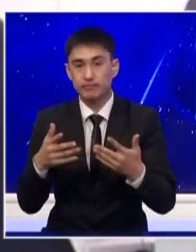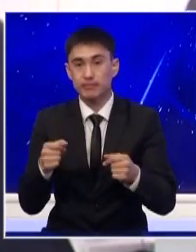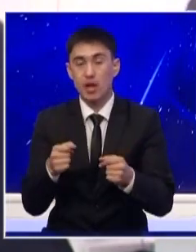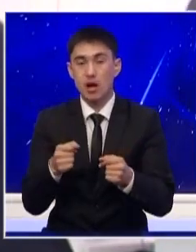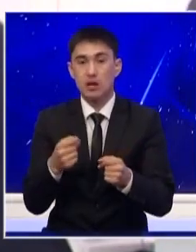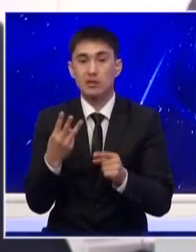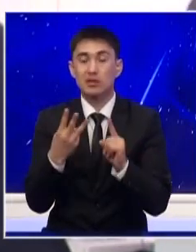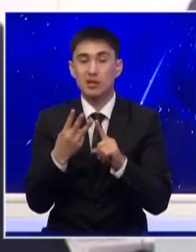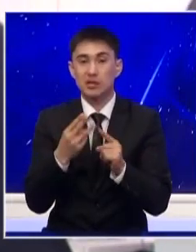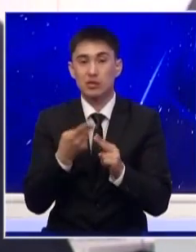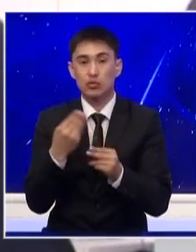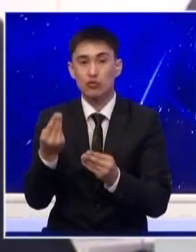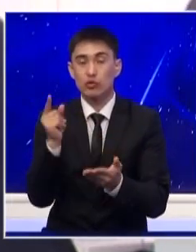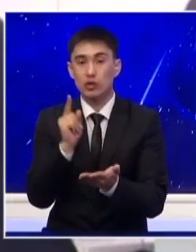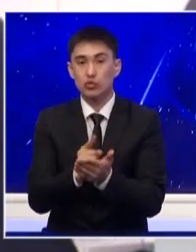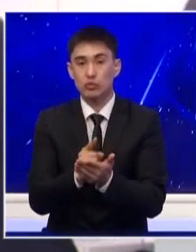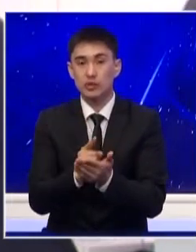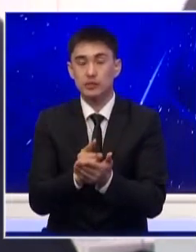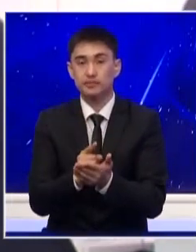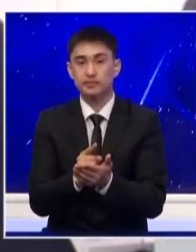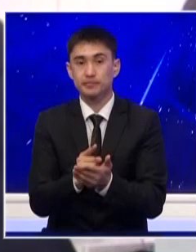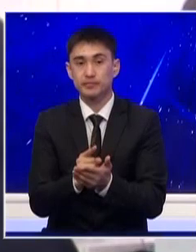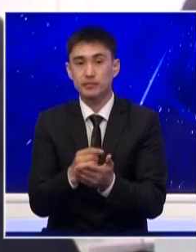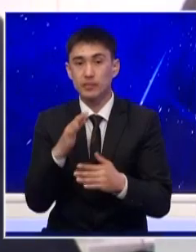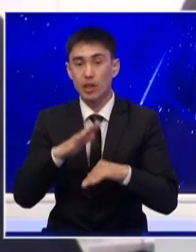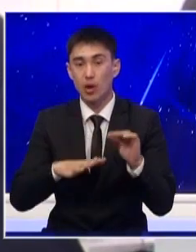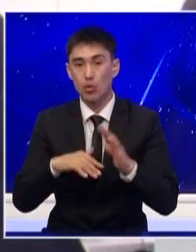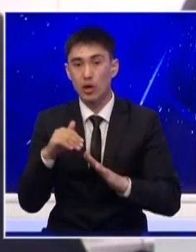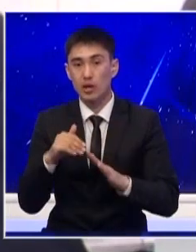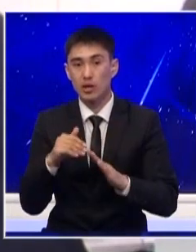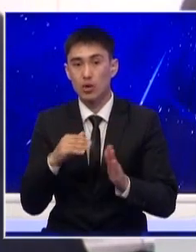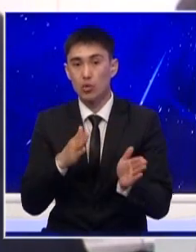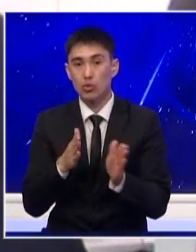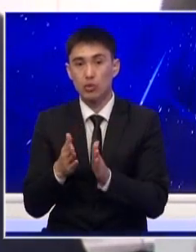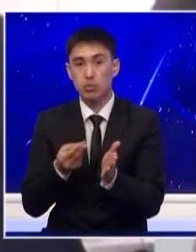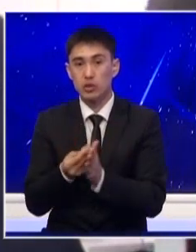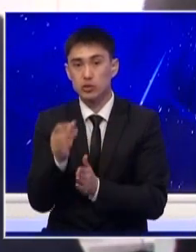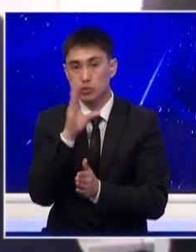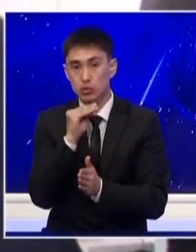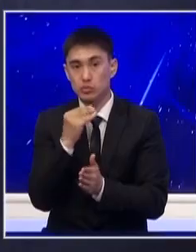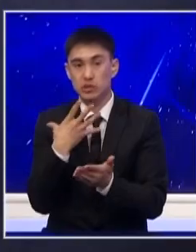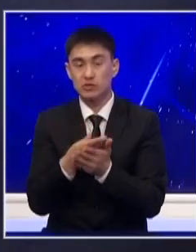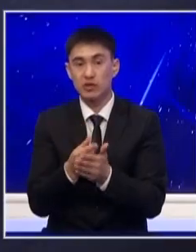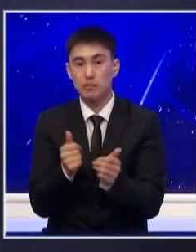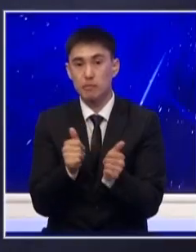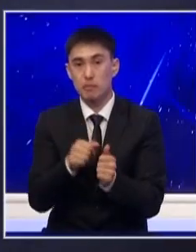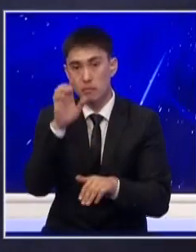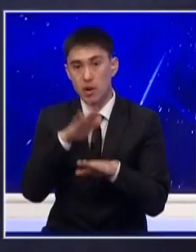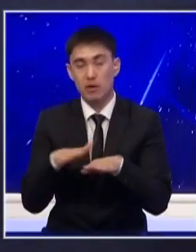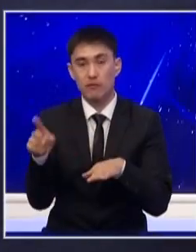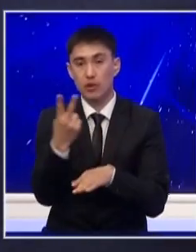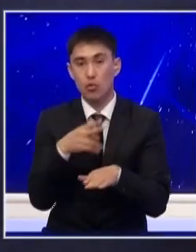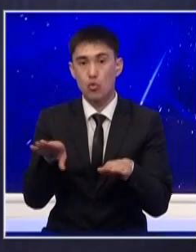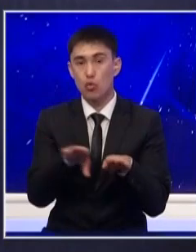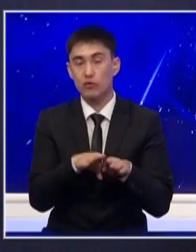критерий – у него должно быть на руках урегулирование платежеспособности со своим заемщиком, то есть с банками второго уровня,